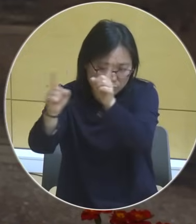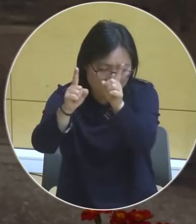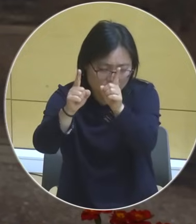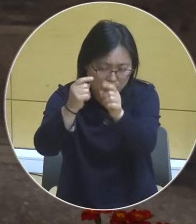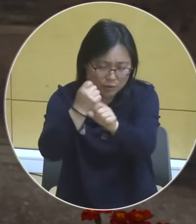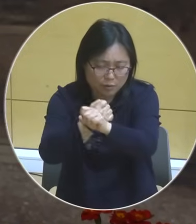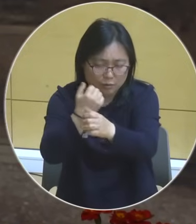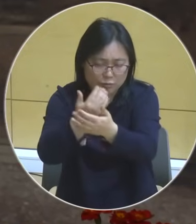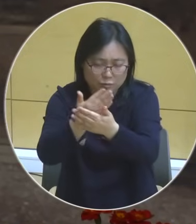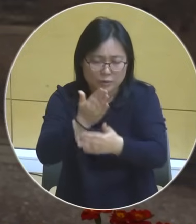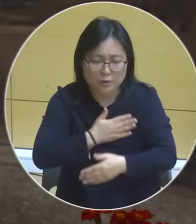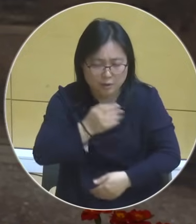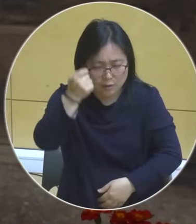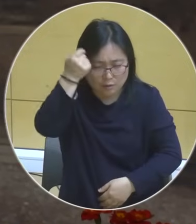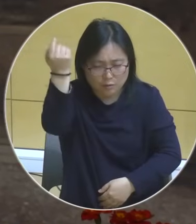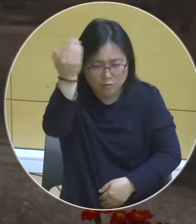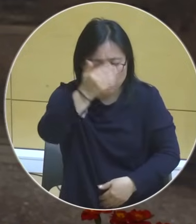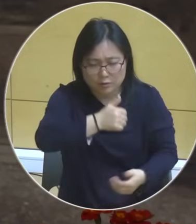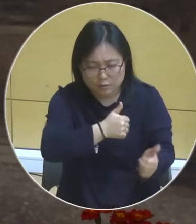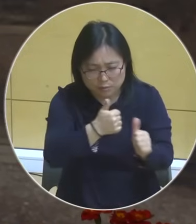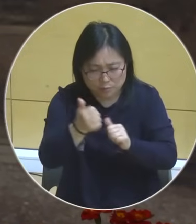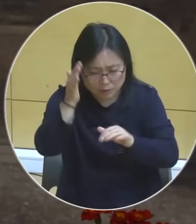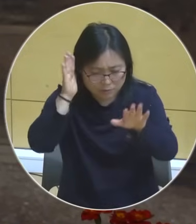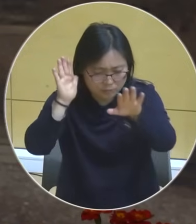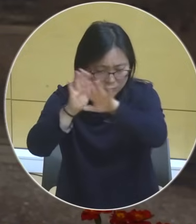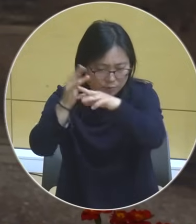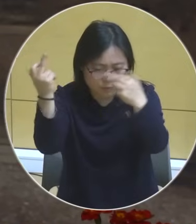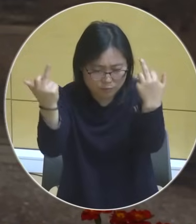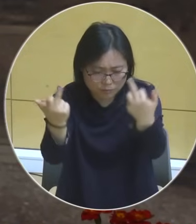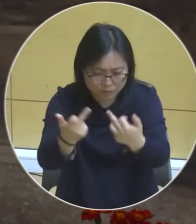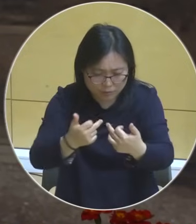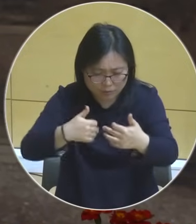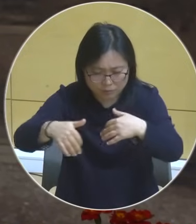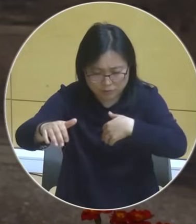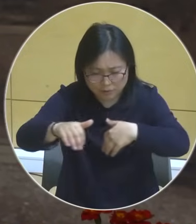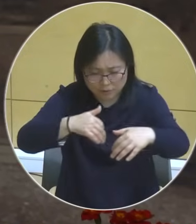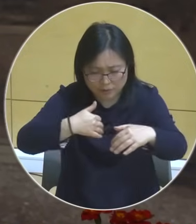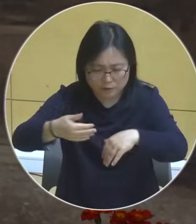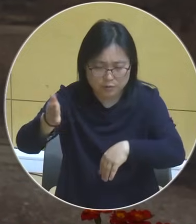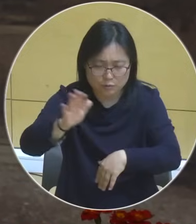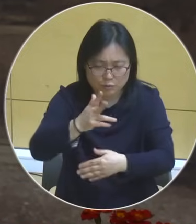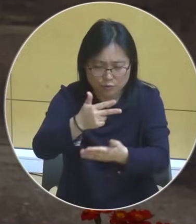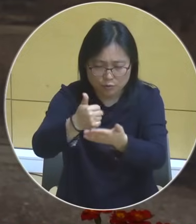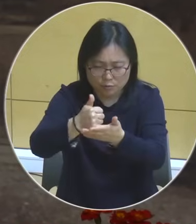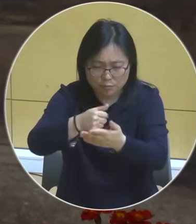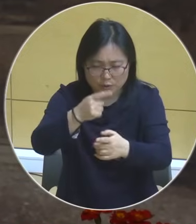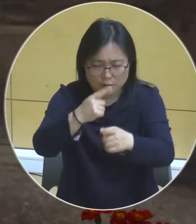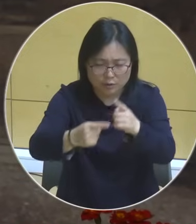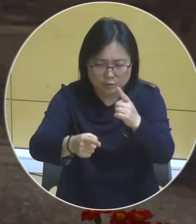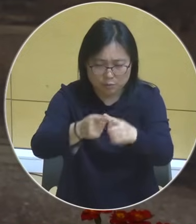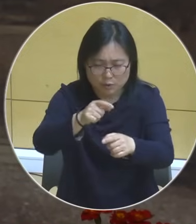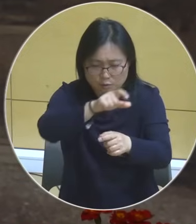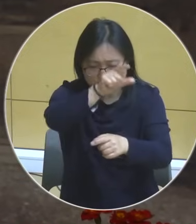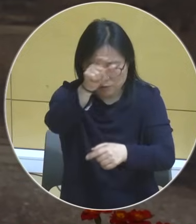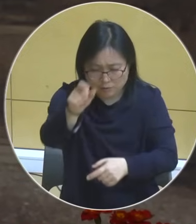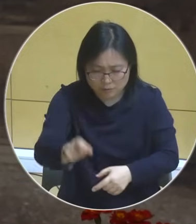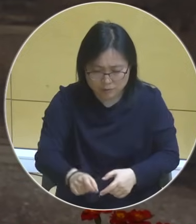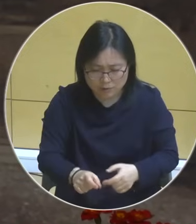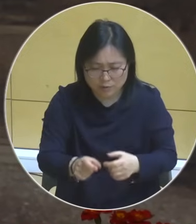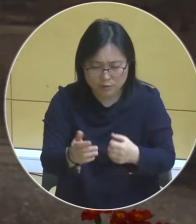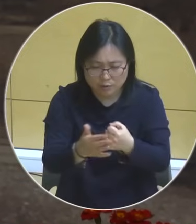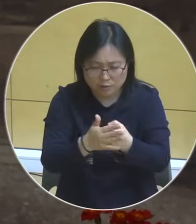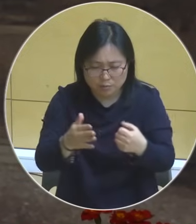주시고, 내 영혼이 비록 사망의 음침한 골짜기를 다닐지라도 주의 지팡이와 막대기 때문에 하나님 낙심하지